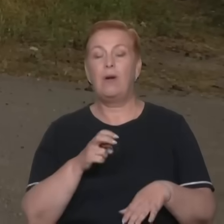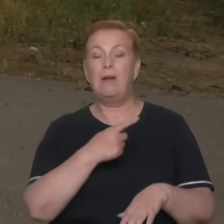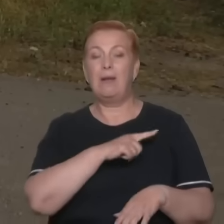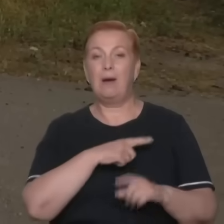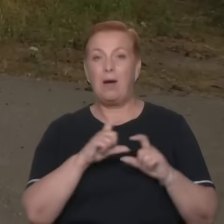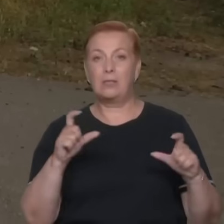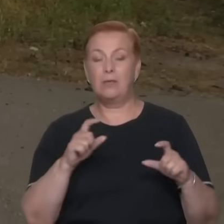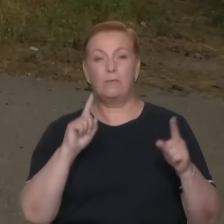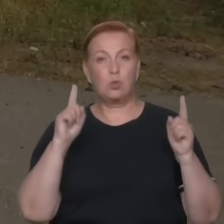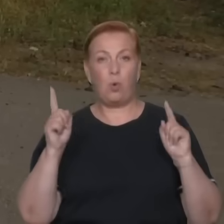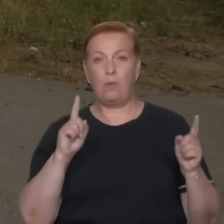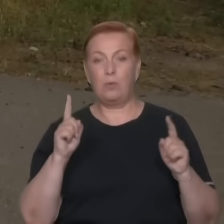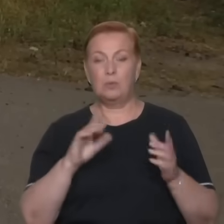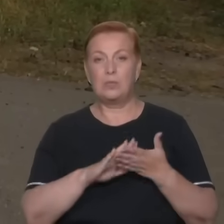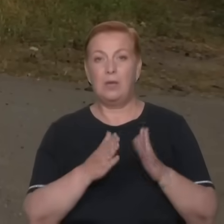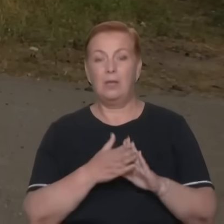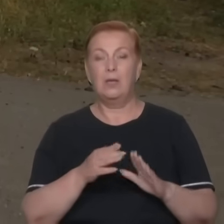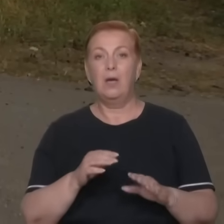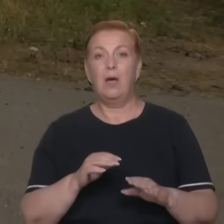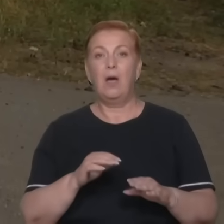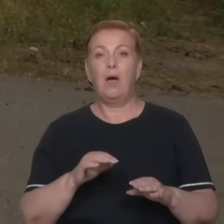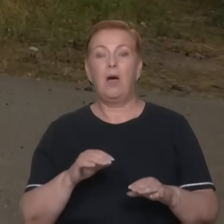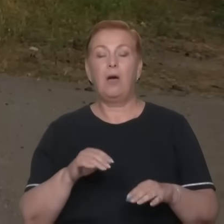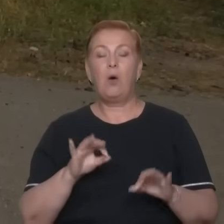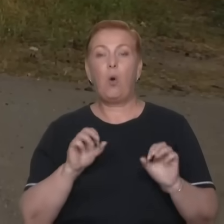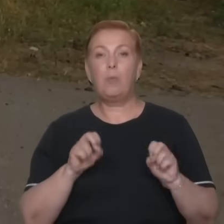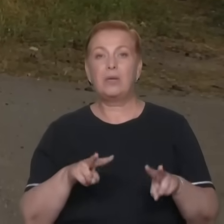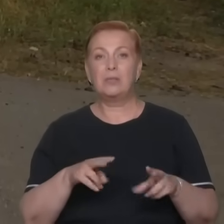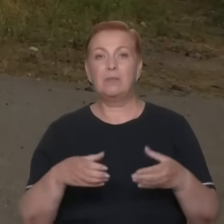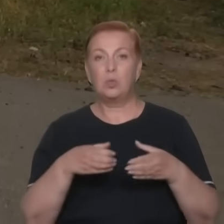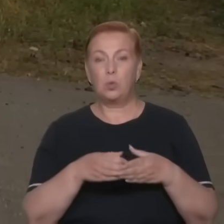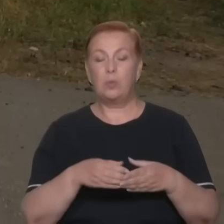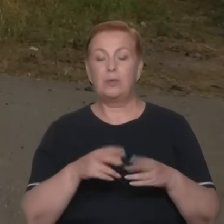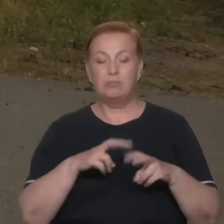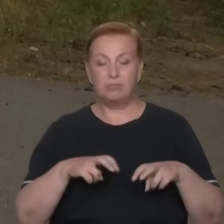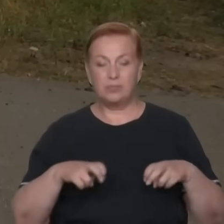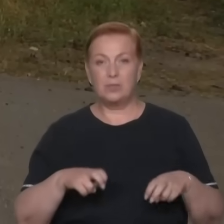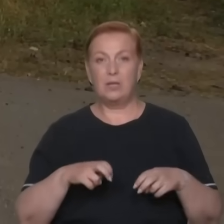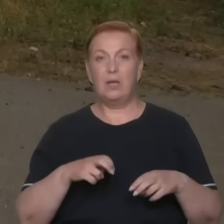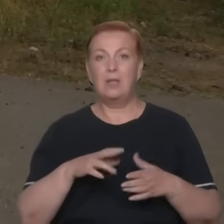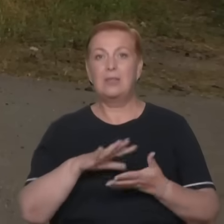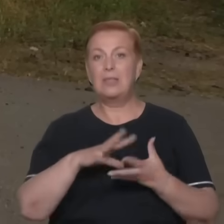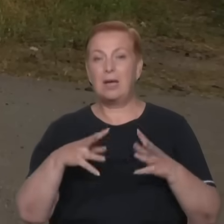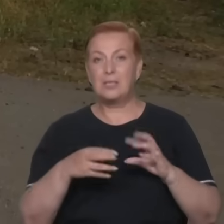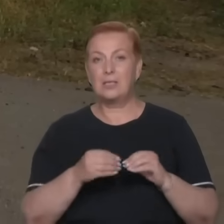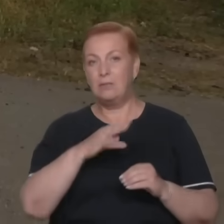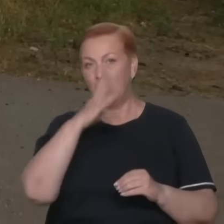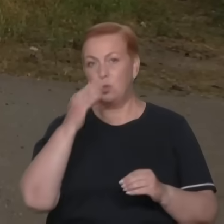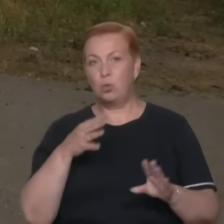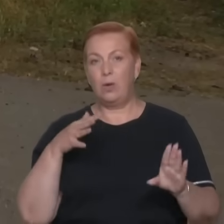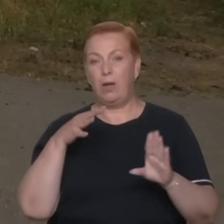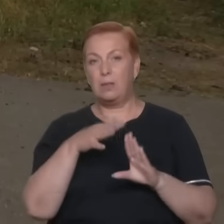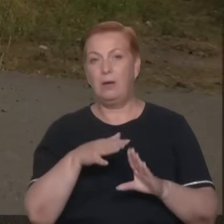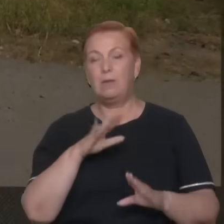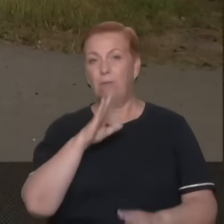стані. Оперативні групи продовжують роботу з обстеження та виявлення наслідків нічної атаки ворога. Інформація